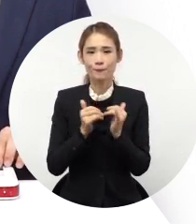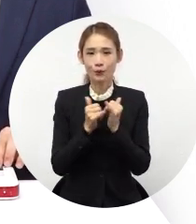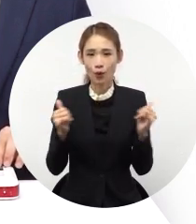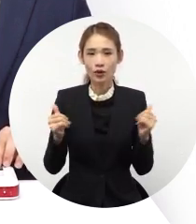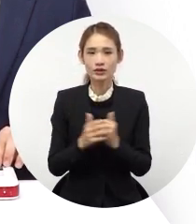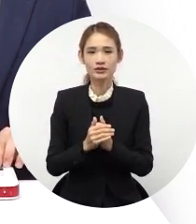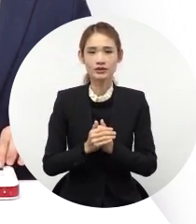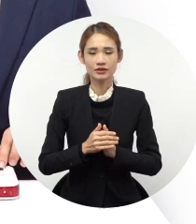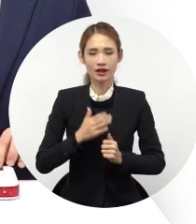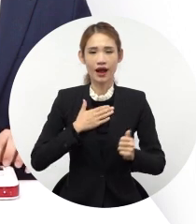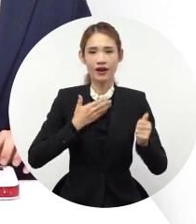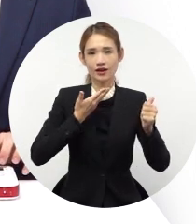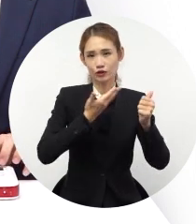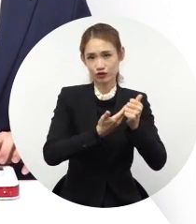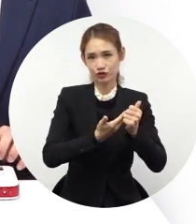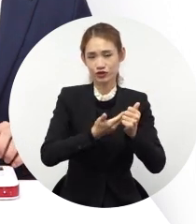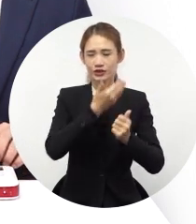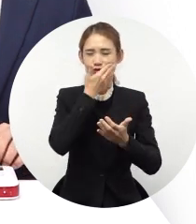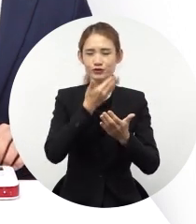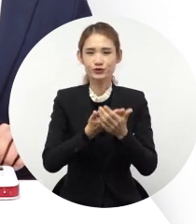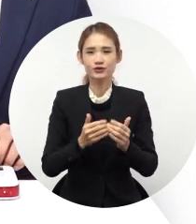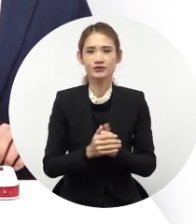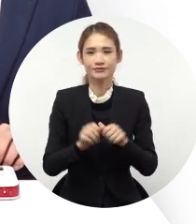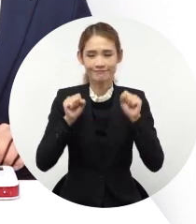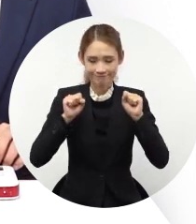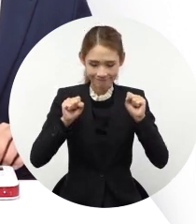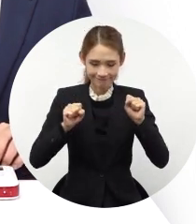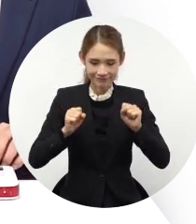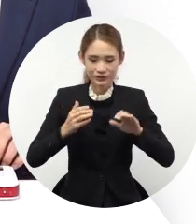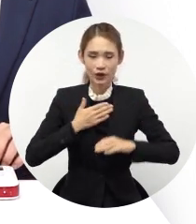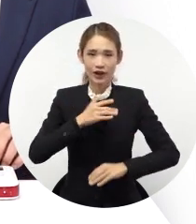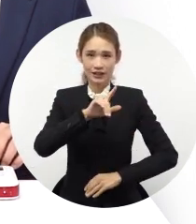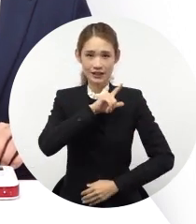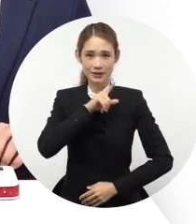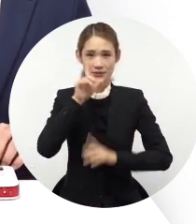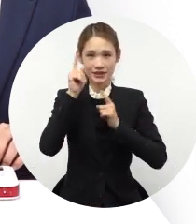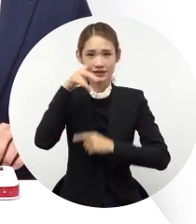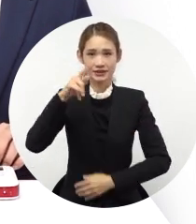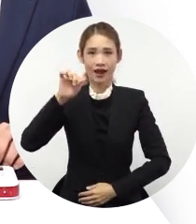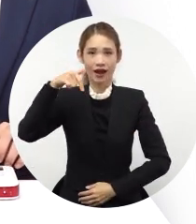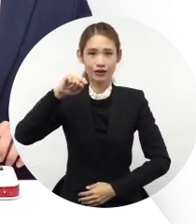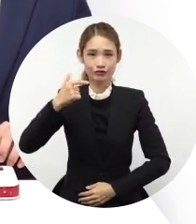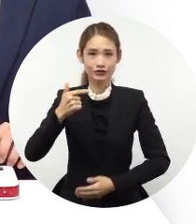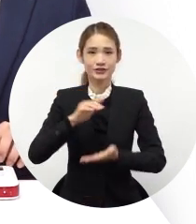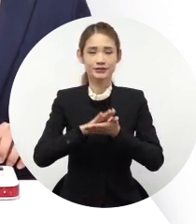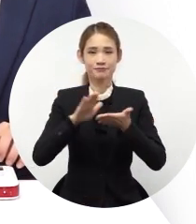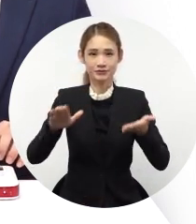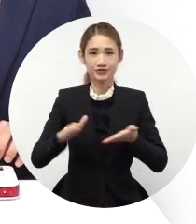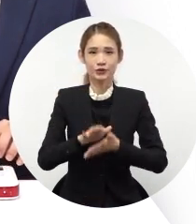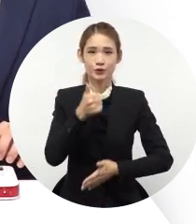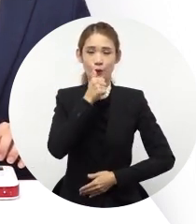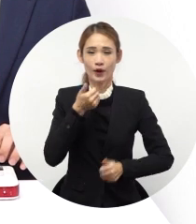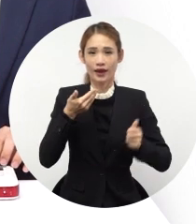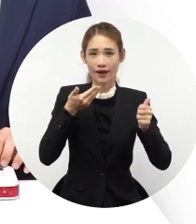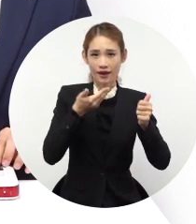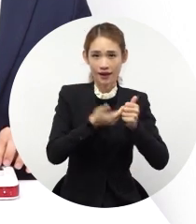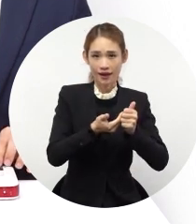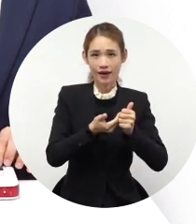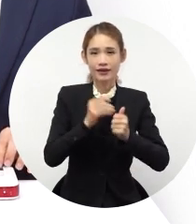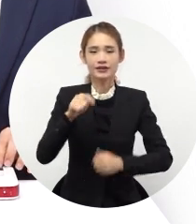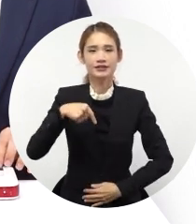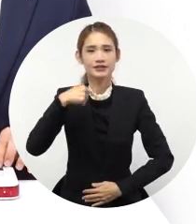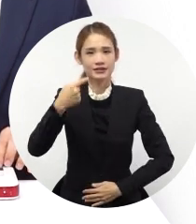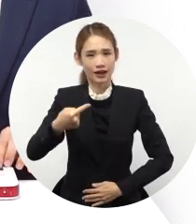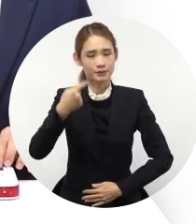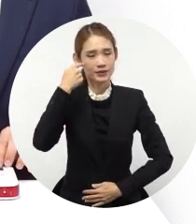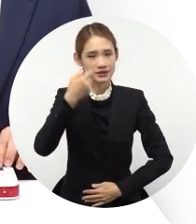본인을 알리는 게 중요합니다. 안녕하세요. 저는 이창훈입니다. 이렇게 본인을 소개한 다음에